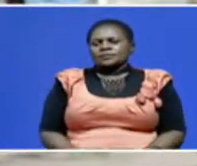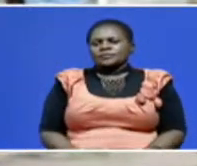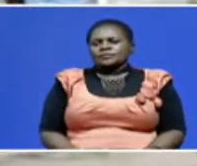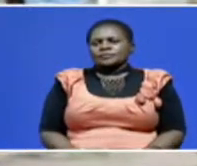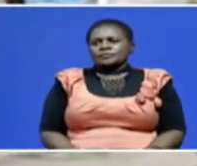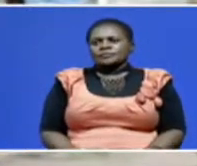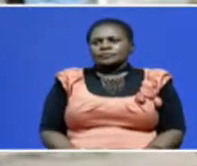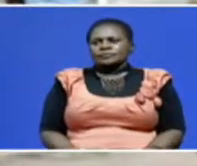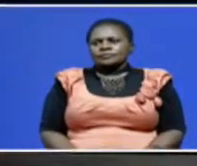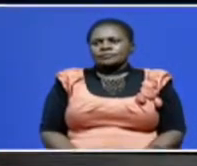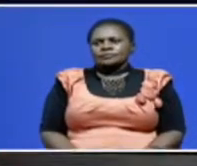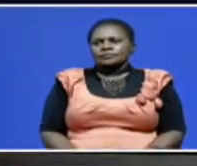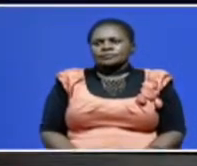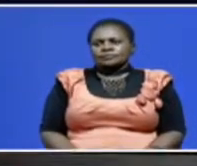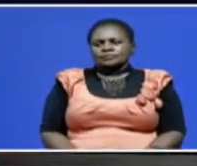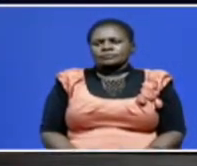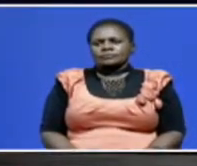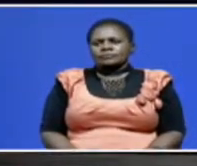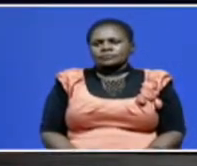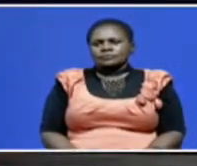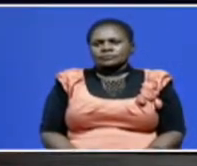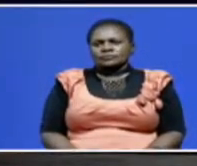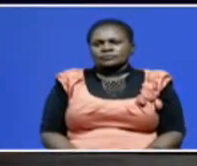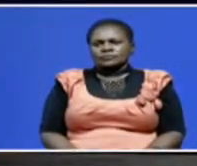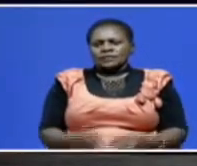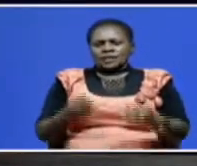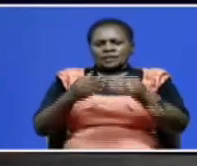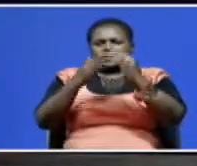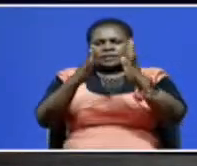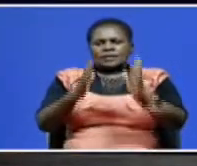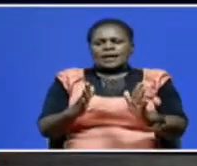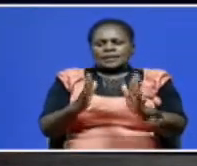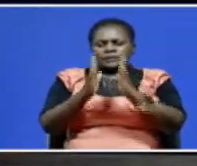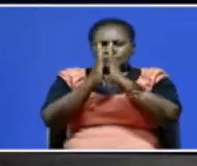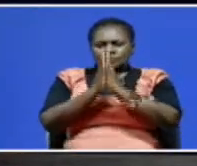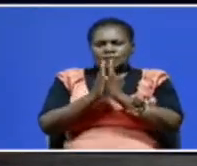Dar es Salaam. Na viongozi wa kidini wakiongozwa na maaskofu